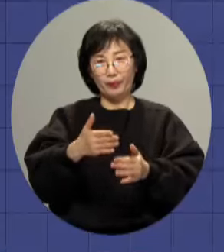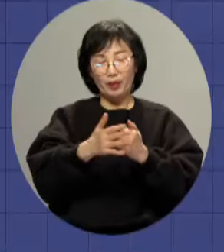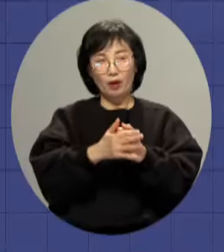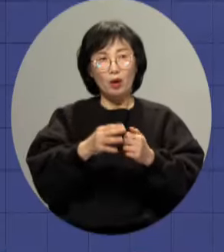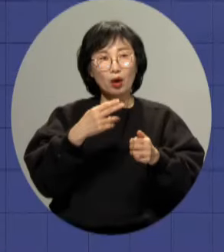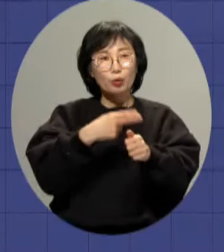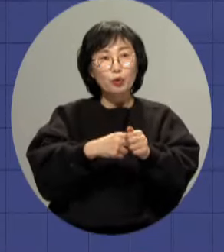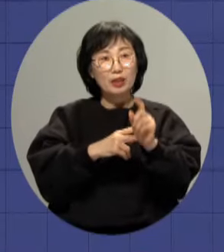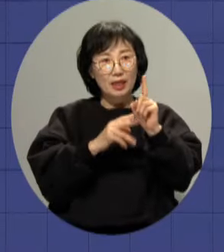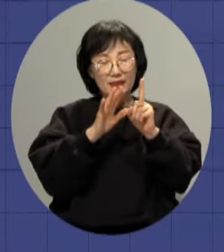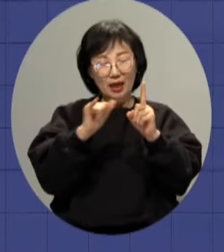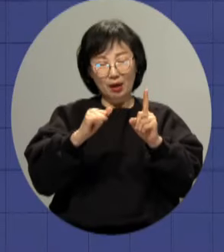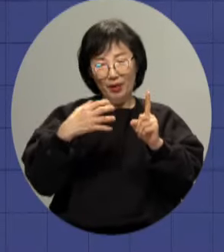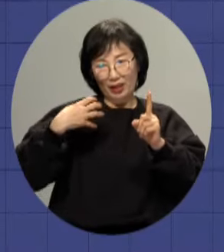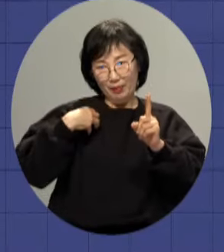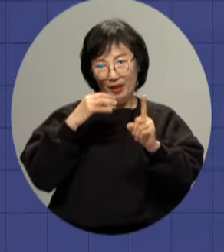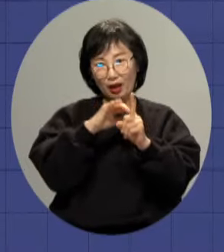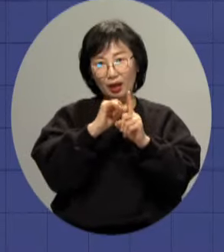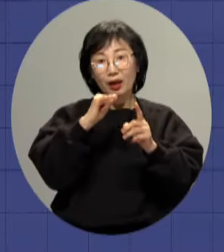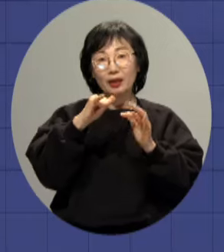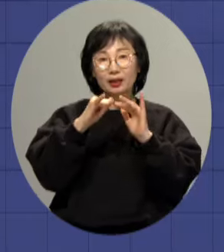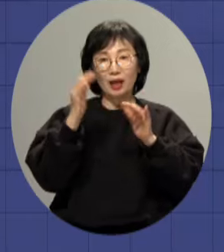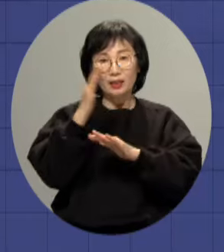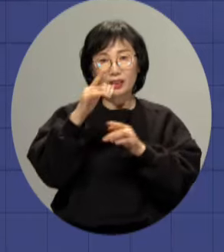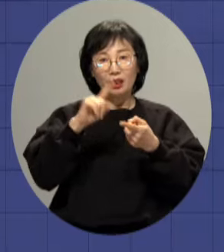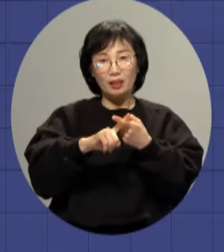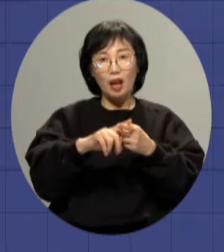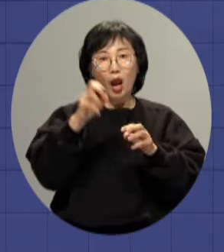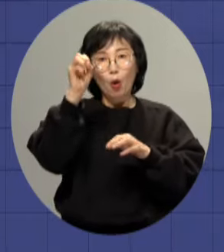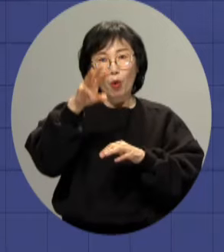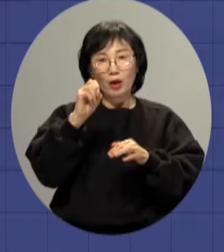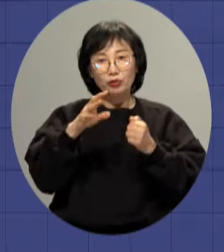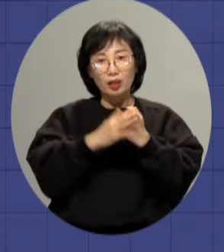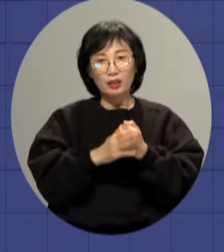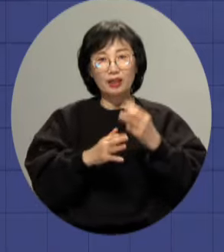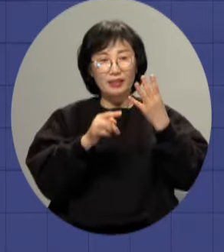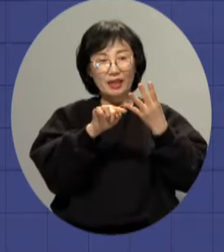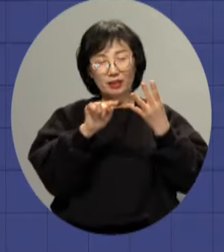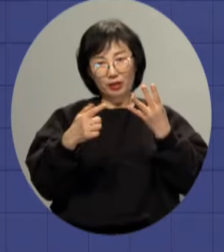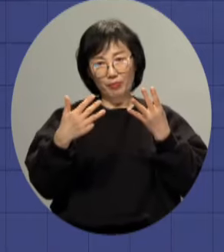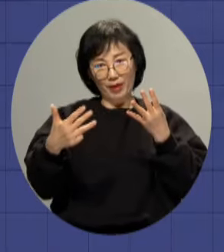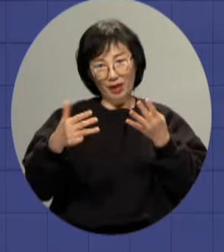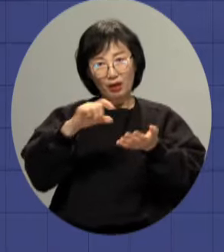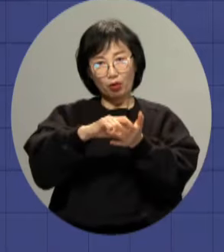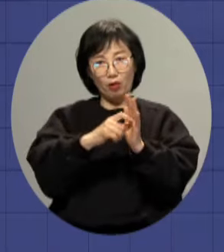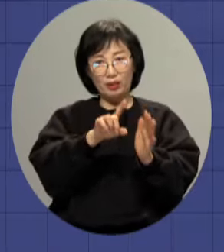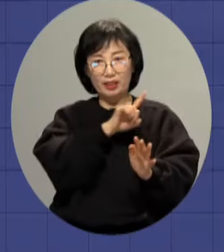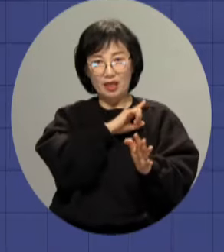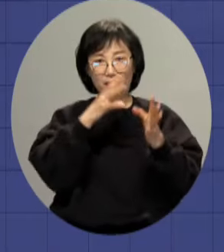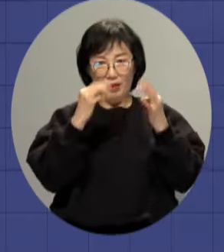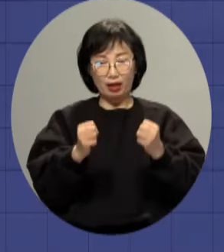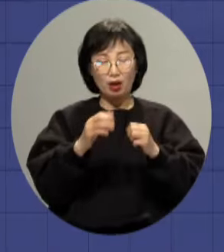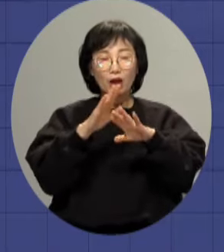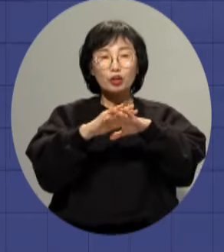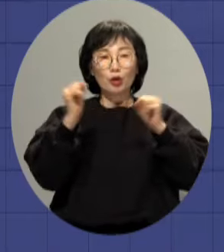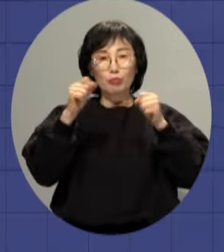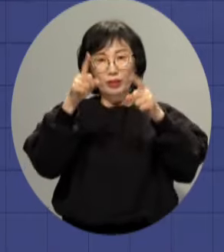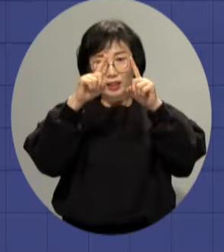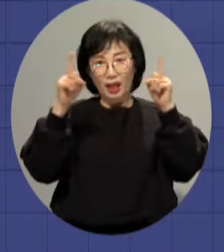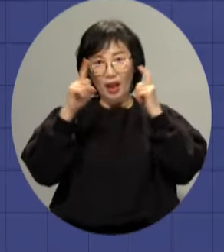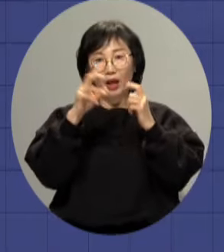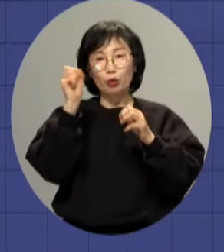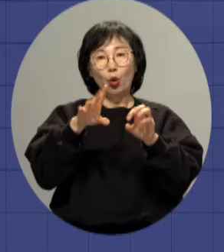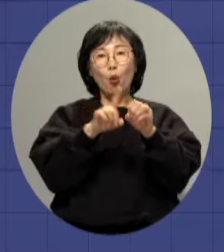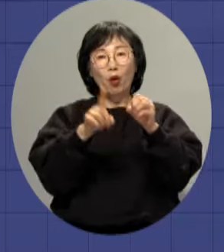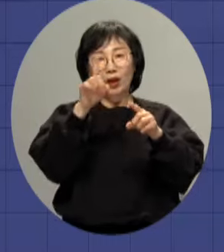명이 담당하는 학생 수를 보면 광주의 조선대가 4.8명으로 가장 많고 다음으로 전북대와 원광대가